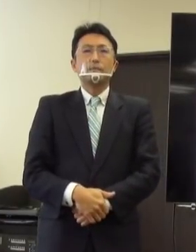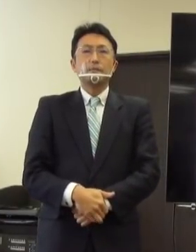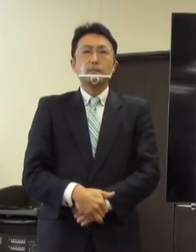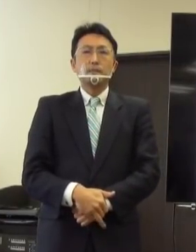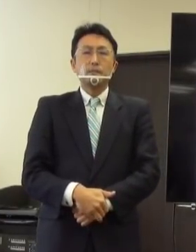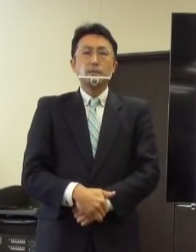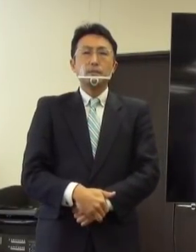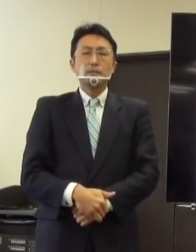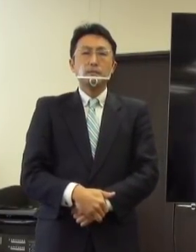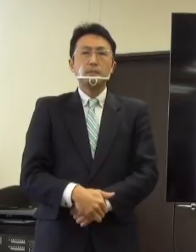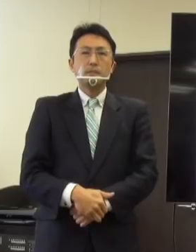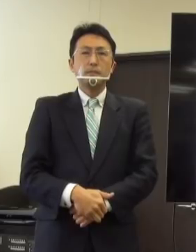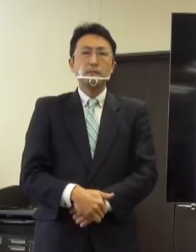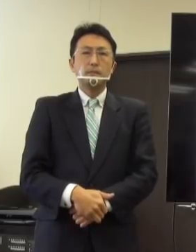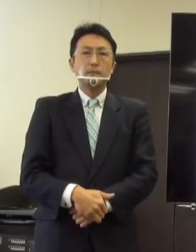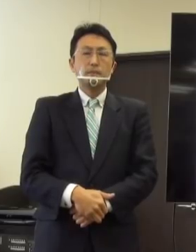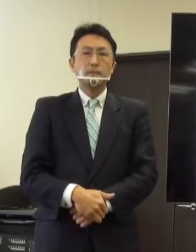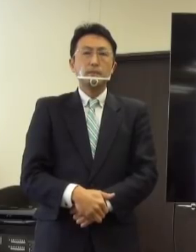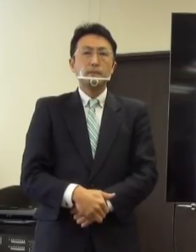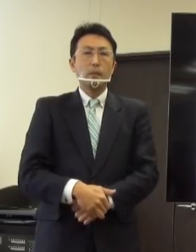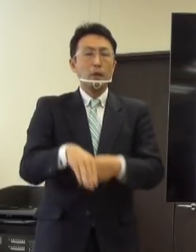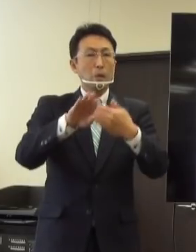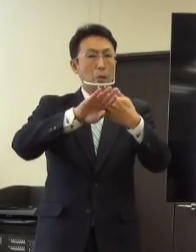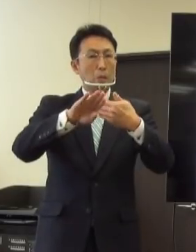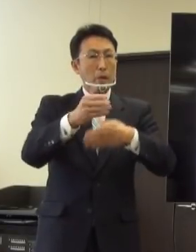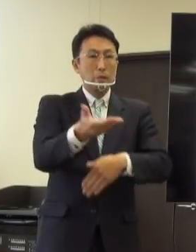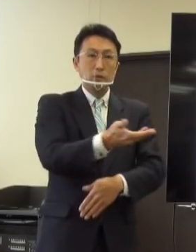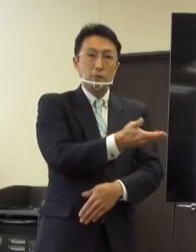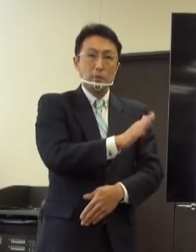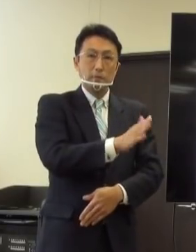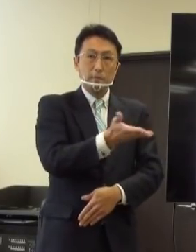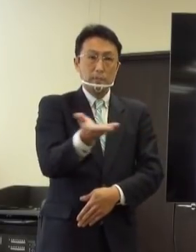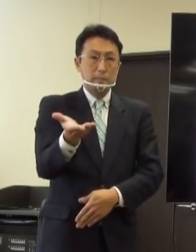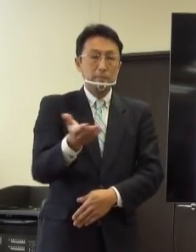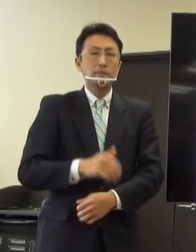よろしいですか。はい、ありがとうございます。他質問ございますでしょうか。